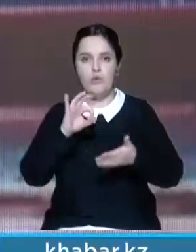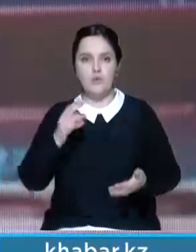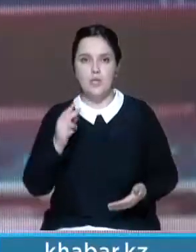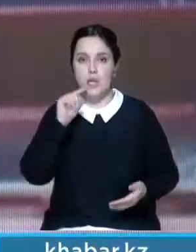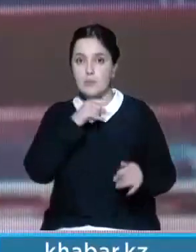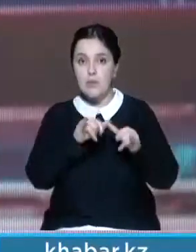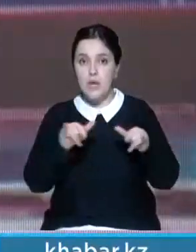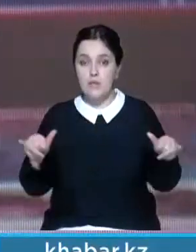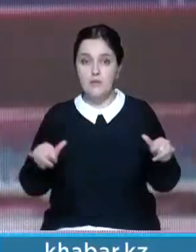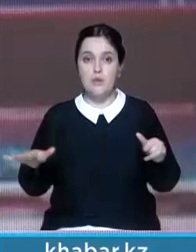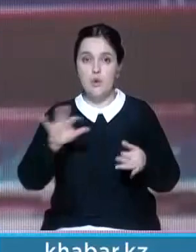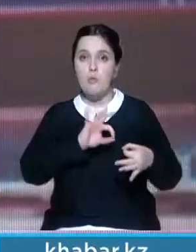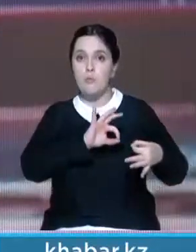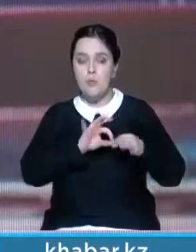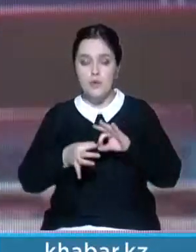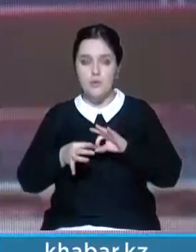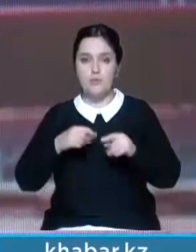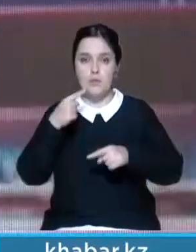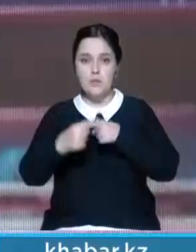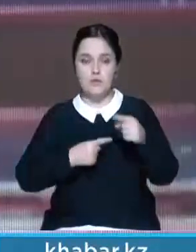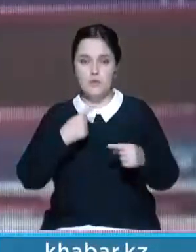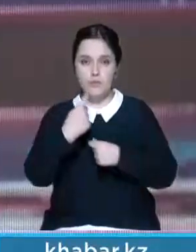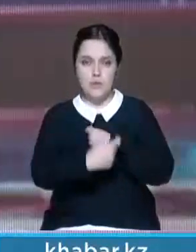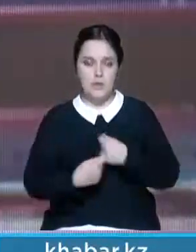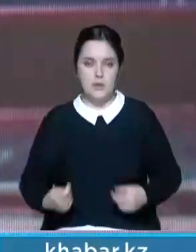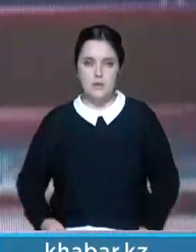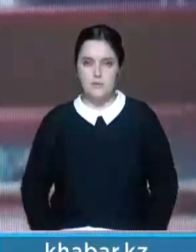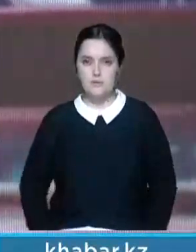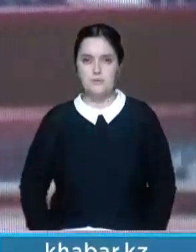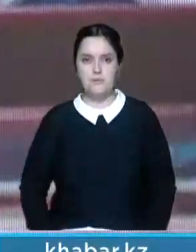о социально-экономическом развитии региона. Подробности в следующем сюжете.